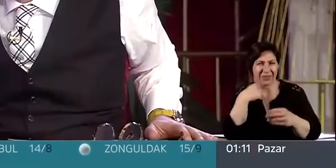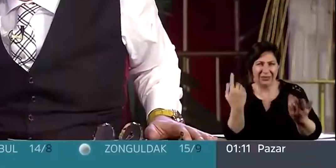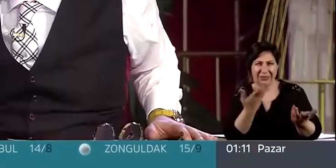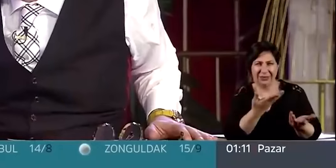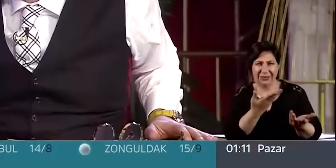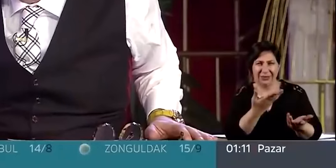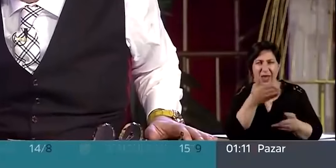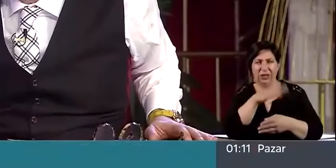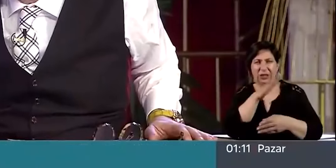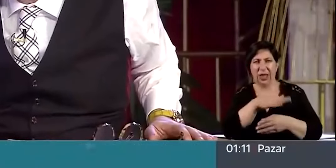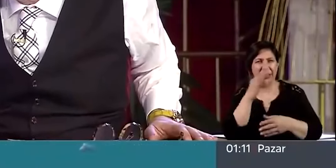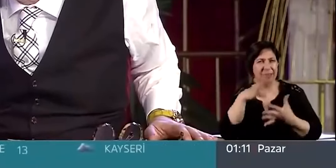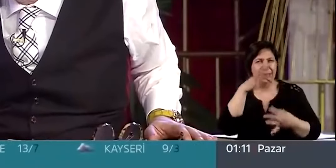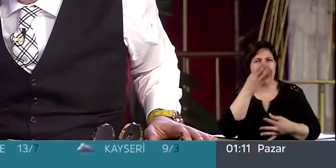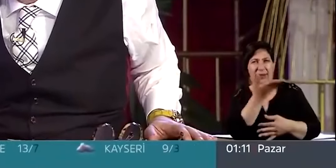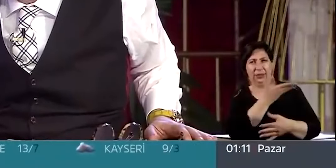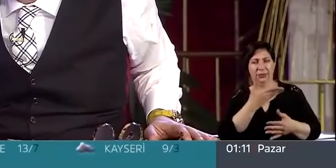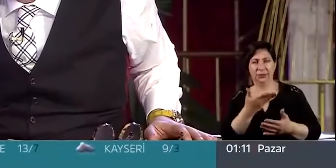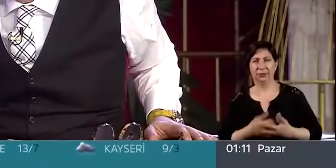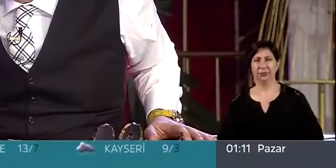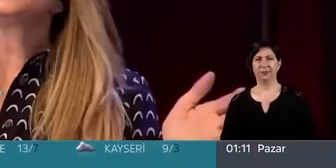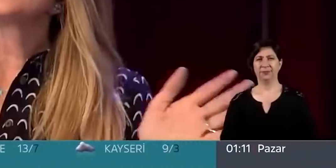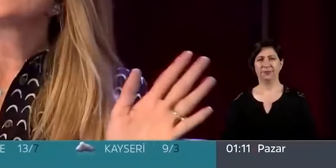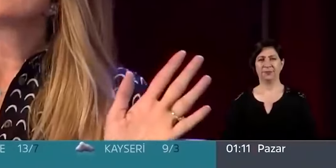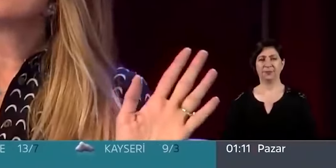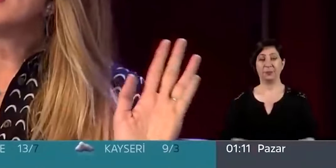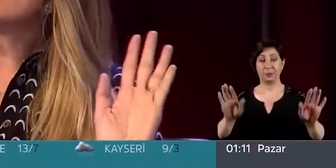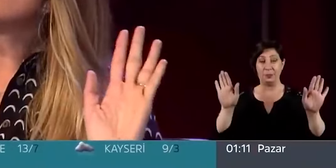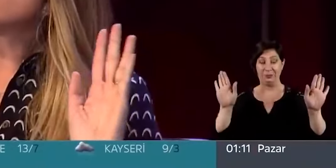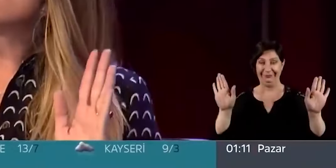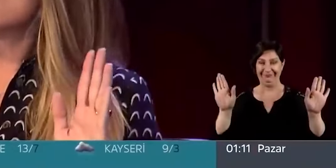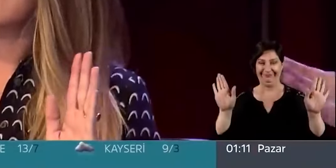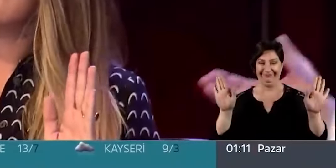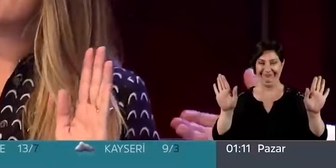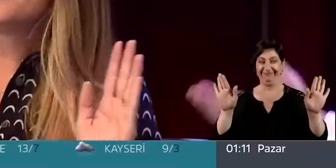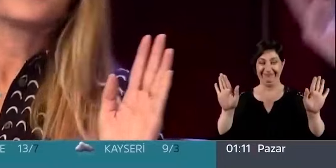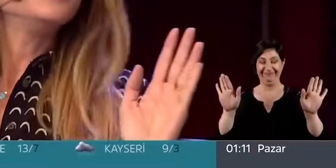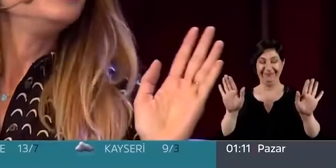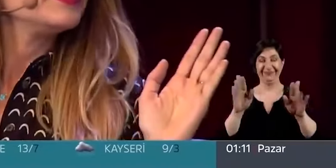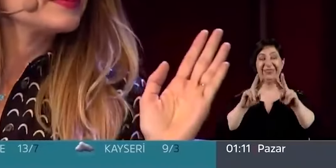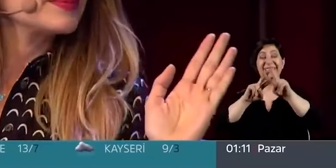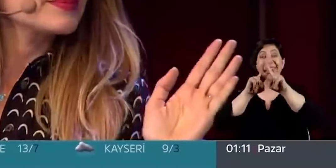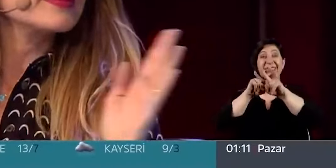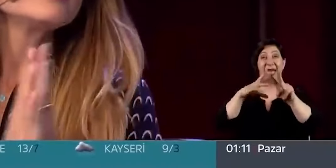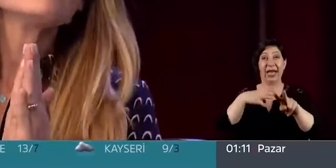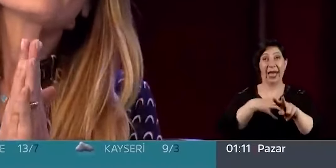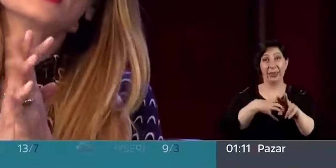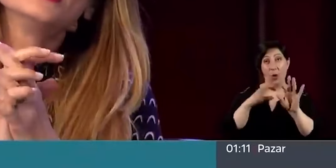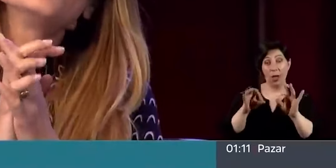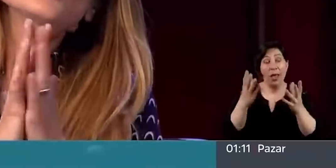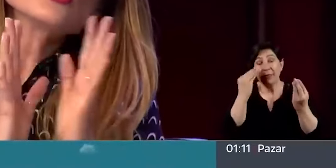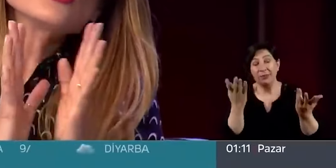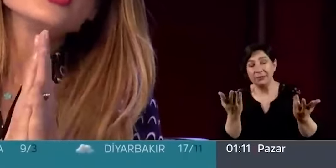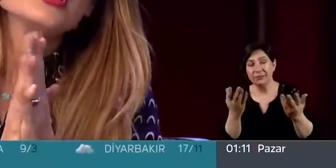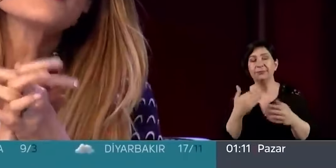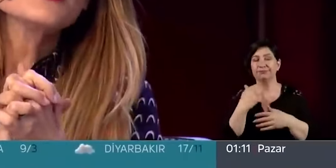bu aşağılık insanların yani? Bence şimdi ben şunu yıldızlara öyle, kendileri mi öyle değil? Nasıl